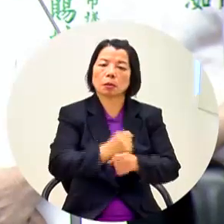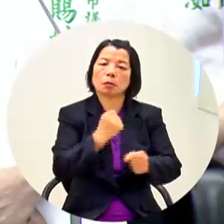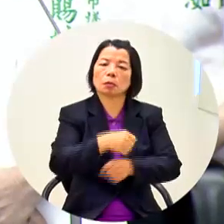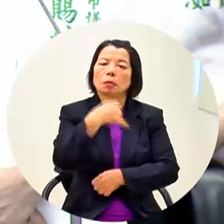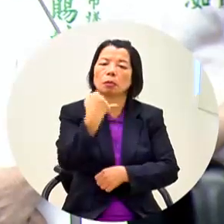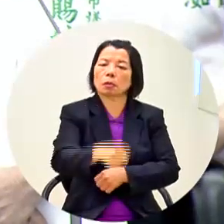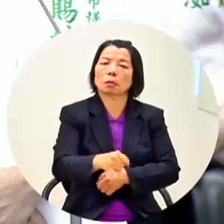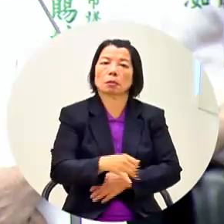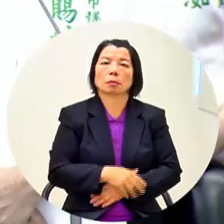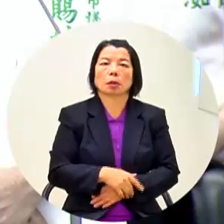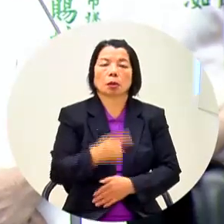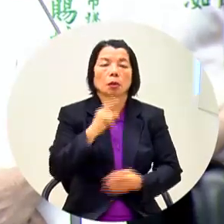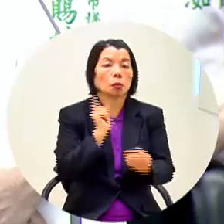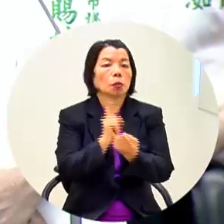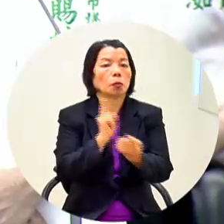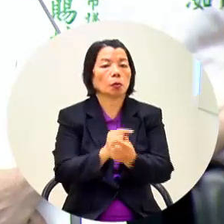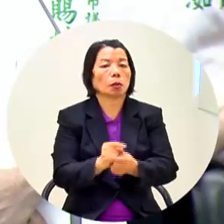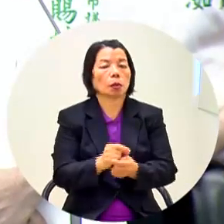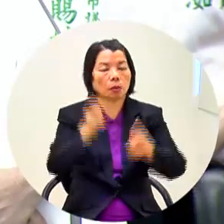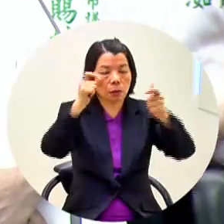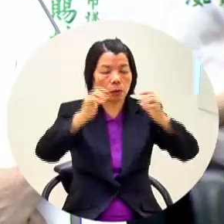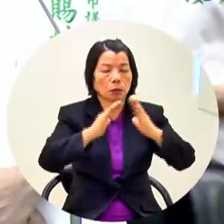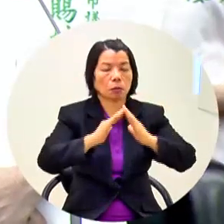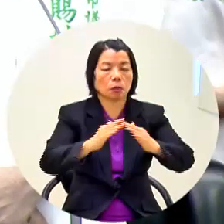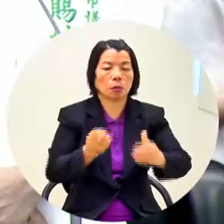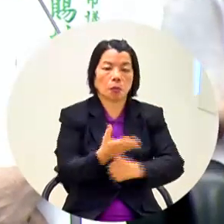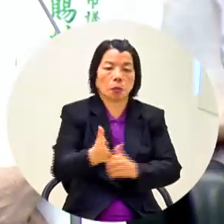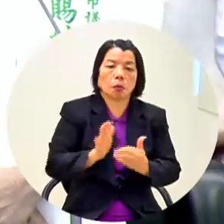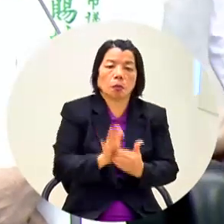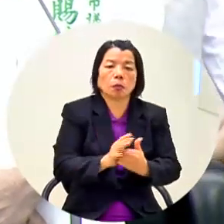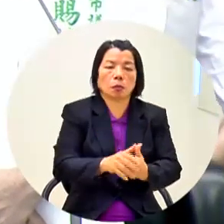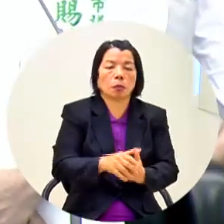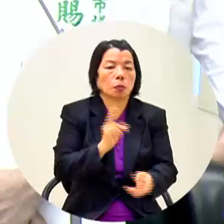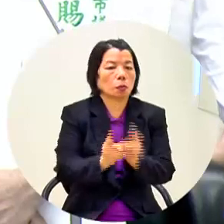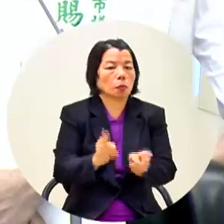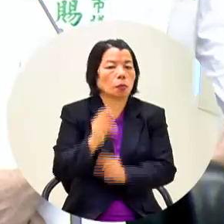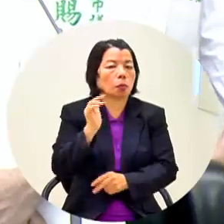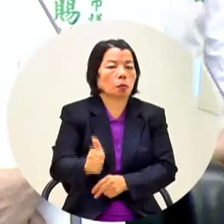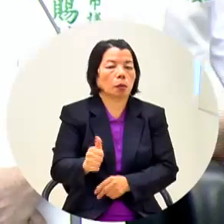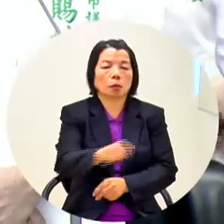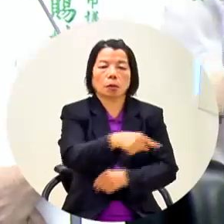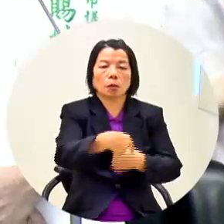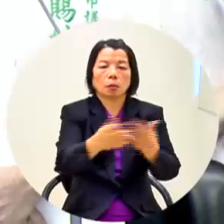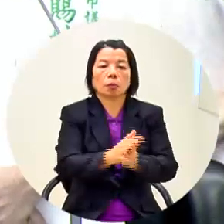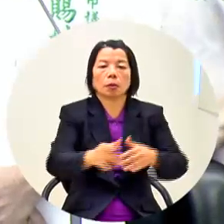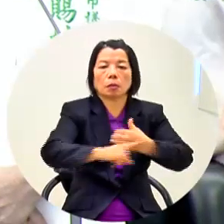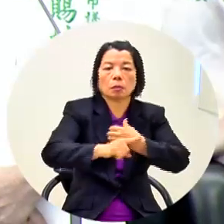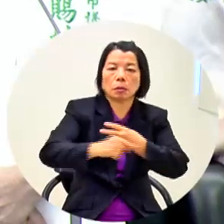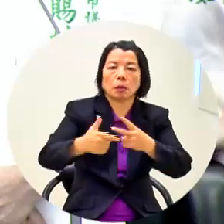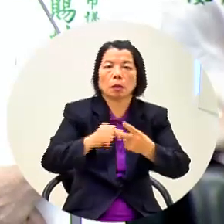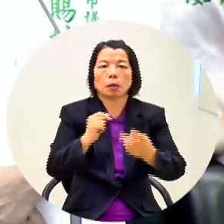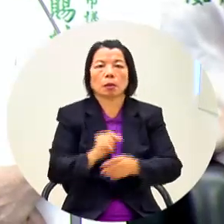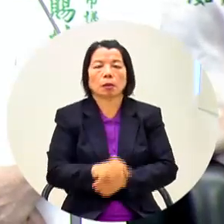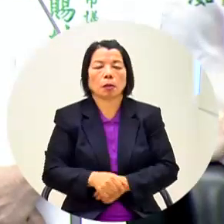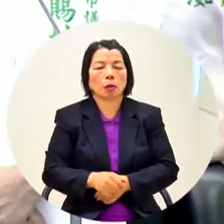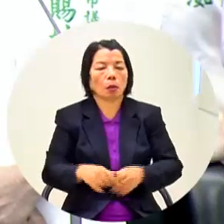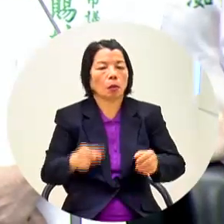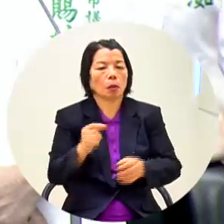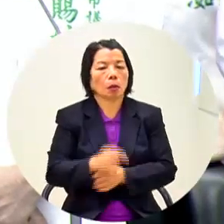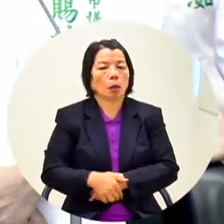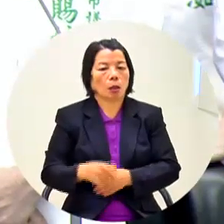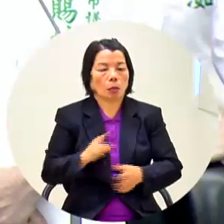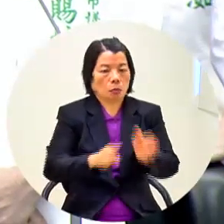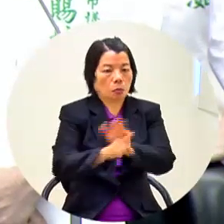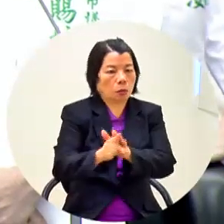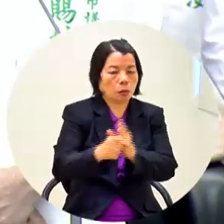为高雄的防疫指挥官，请你不要制造恐慌，不管你要用普筛啦，用兵推啦，实兵演练